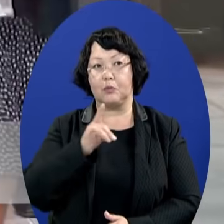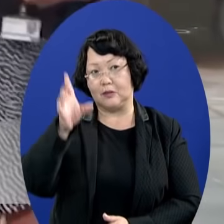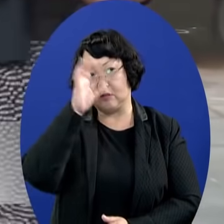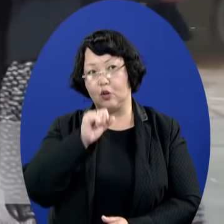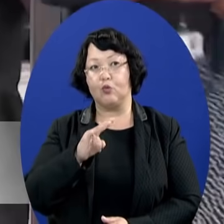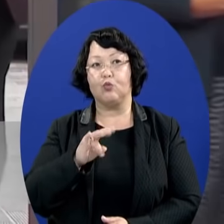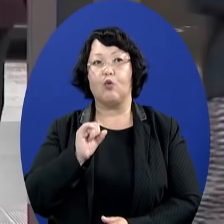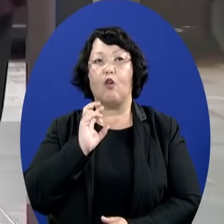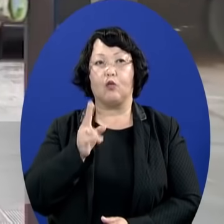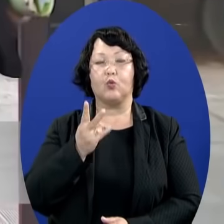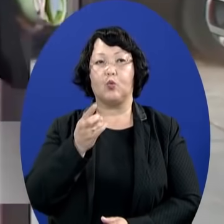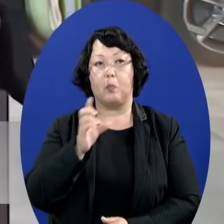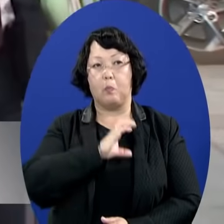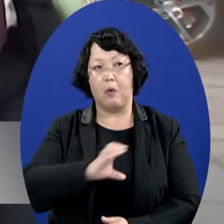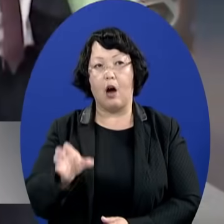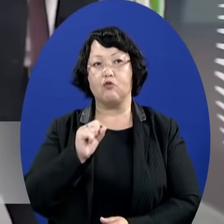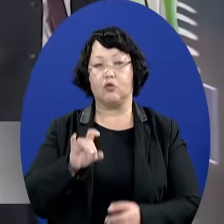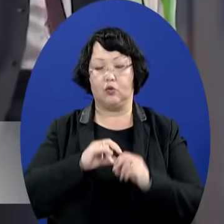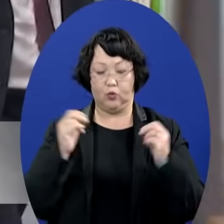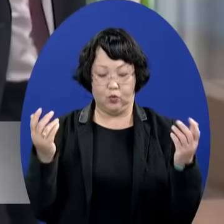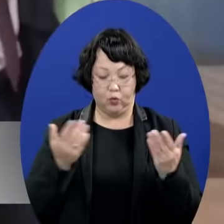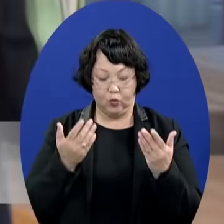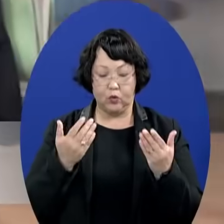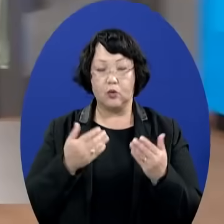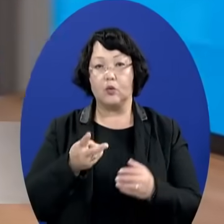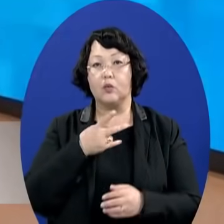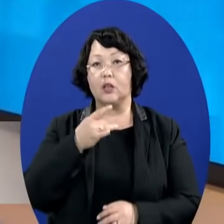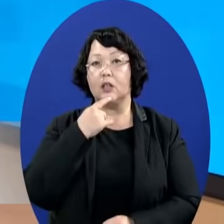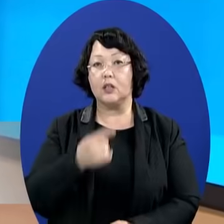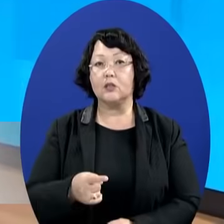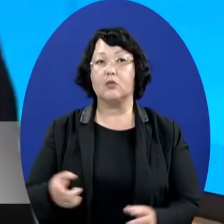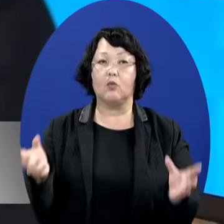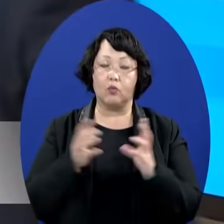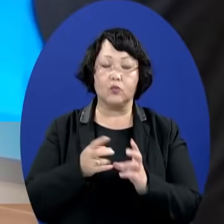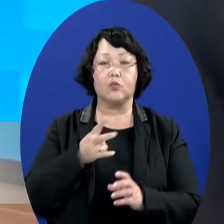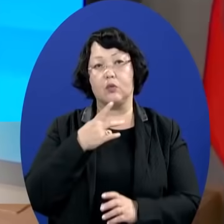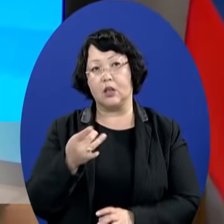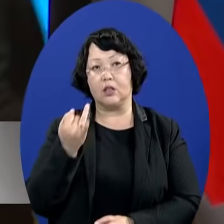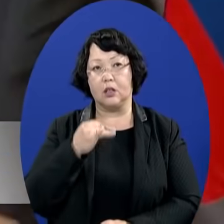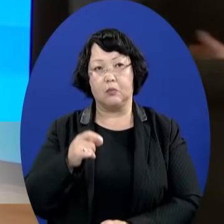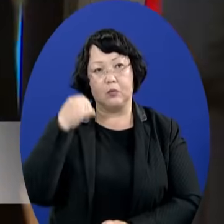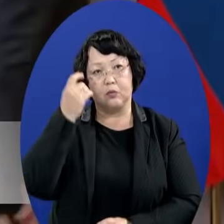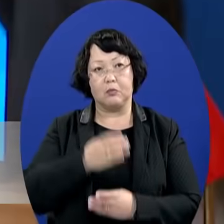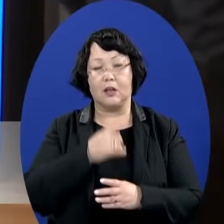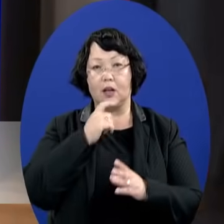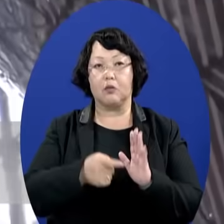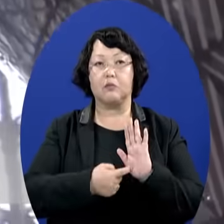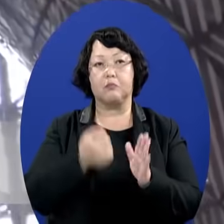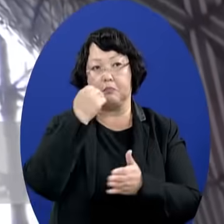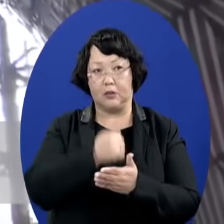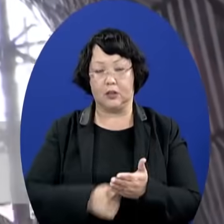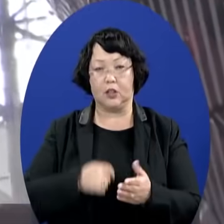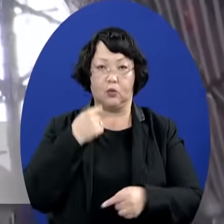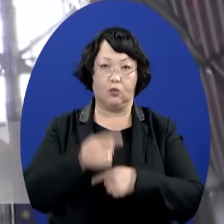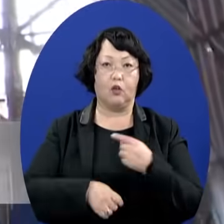нэгц үндэсний байгууллагын ерөнхий ассамблейн чуулганы хүрээнд хийсэн уулзалтынхаа үеэр ийм байр суурьтай байгаагаа баталцгаасан байна. За энэ